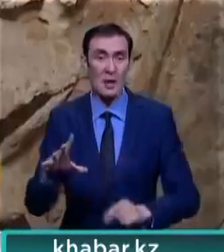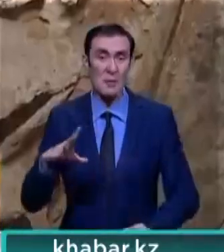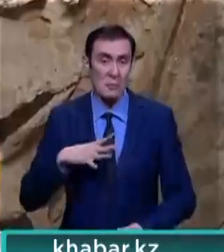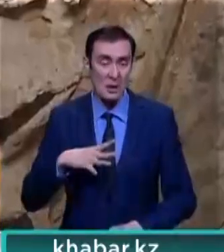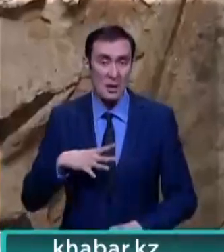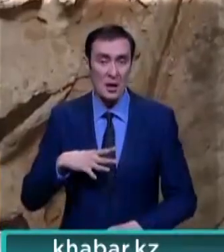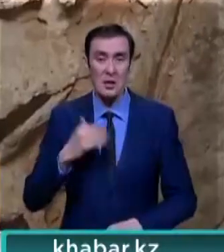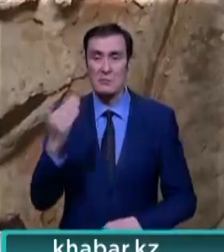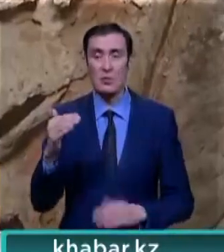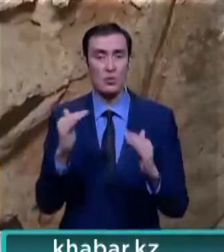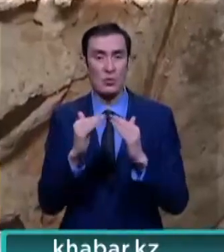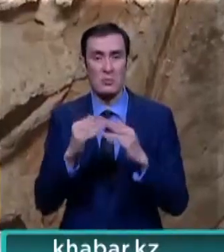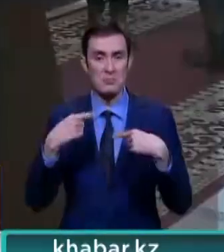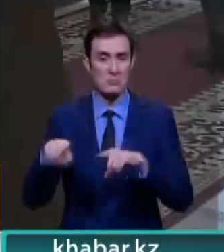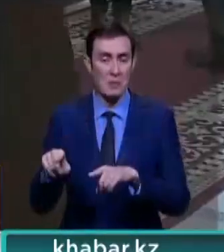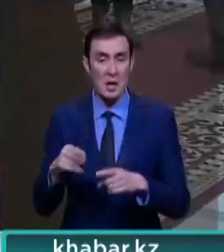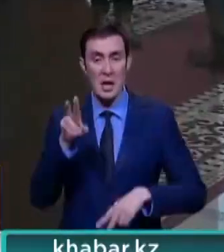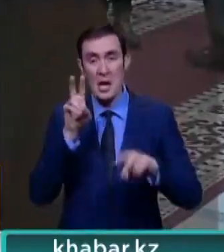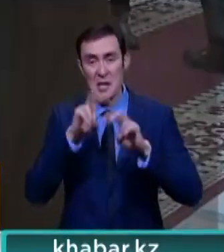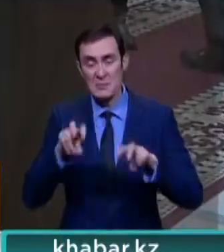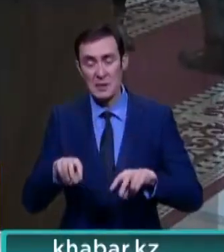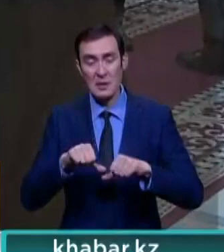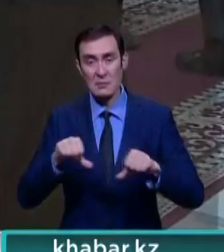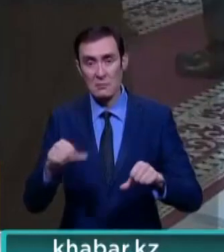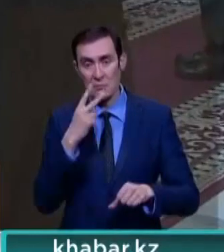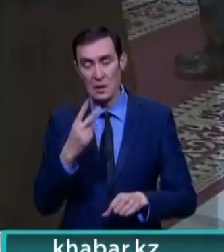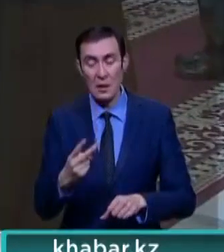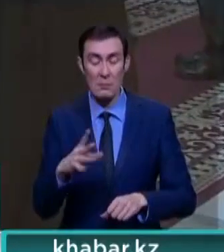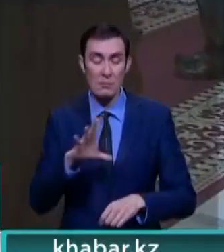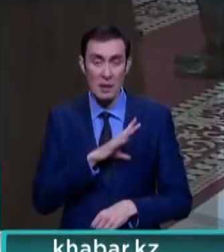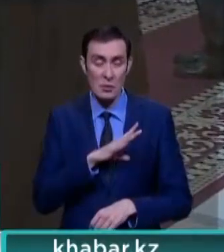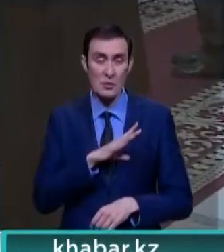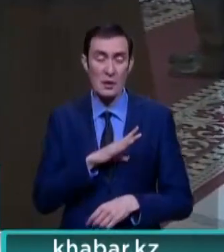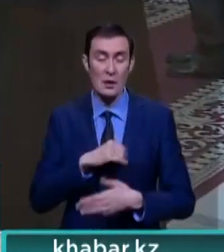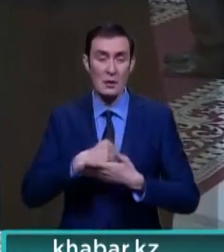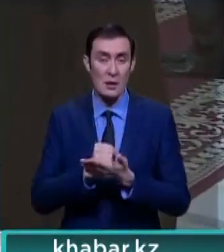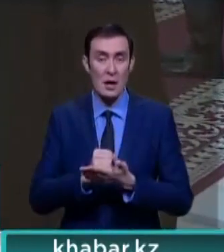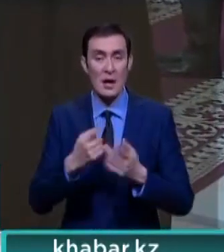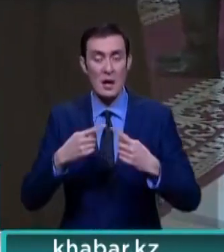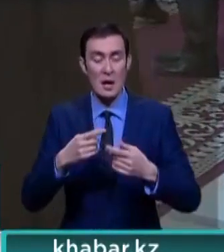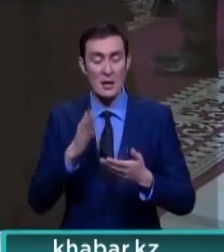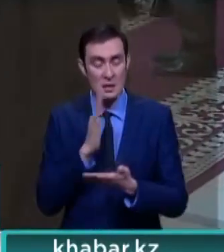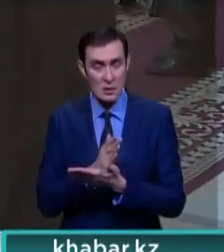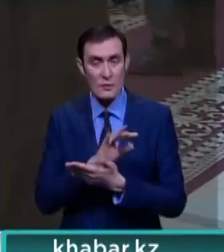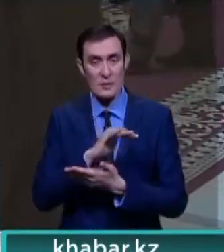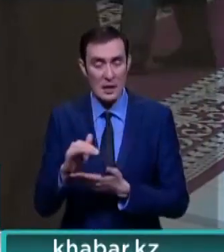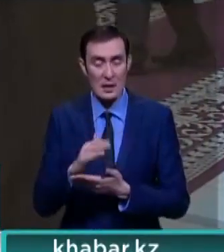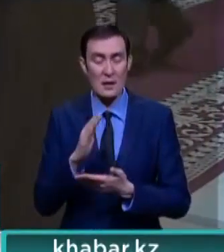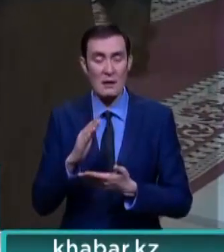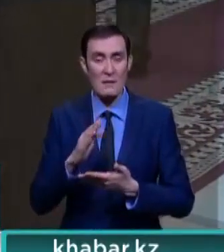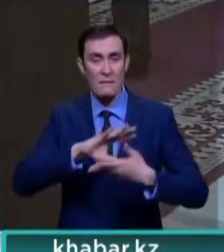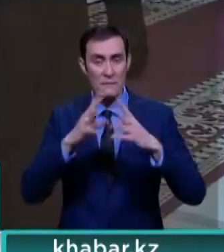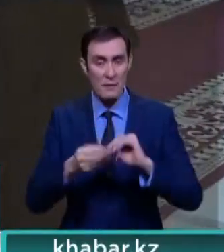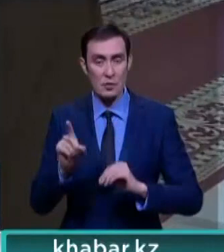делом внутридомовым. Экспертное заключение получено от аккредитованной организации. Есть вывод о том,